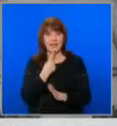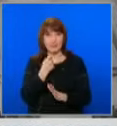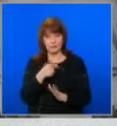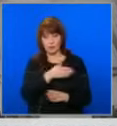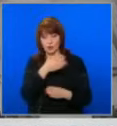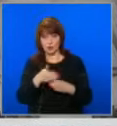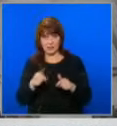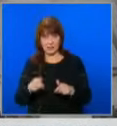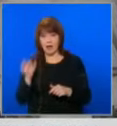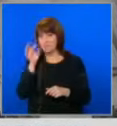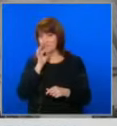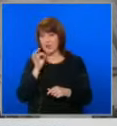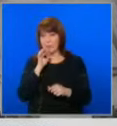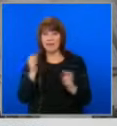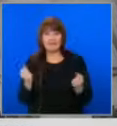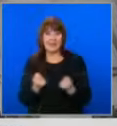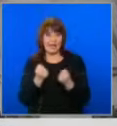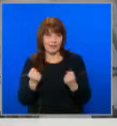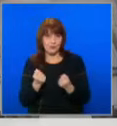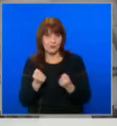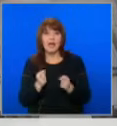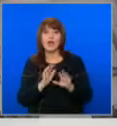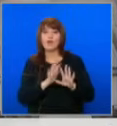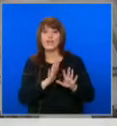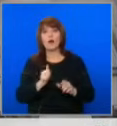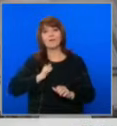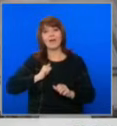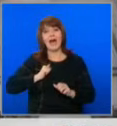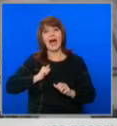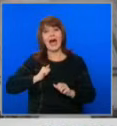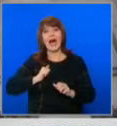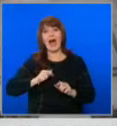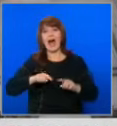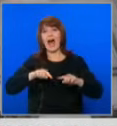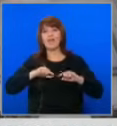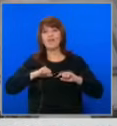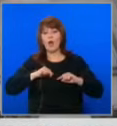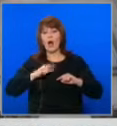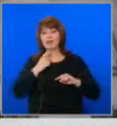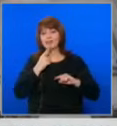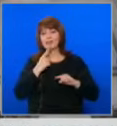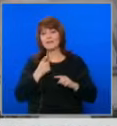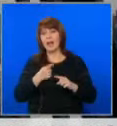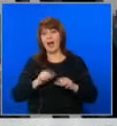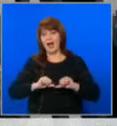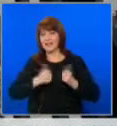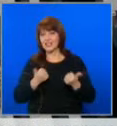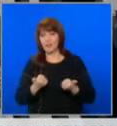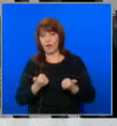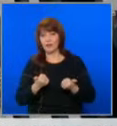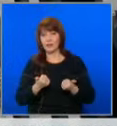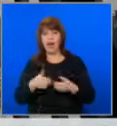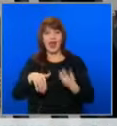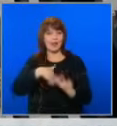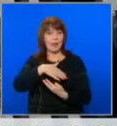днес не са имали никаква дейност каза още че бил негов адвокат в бракоразводното му дело и с това се свеждат отношения им